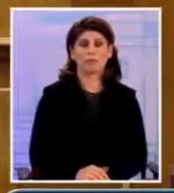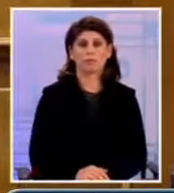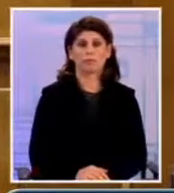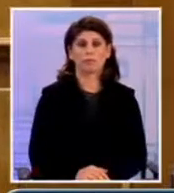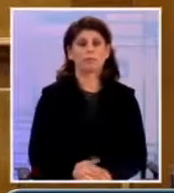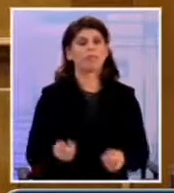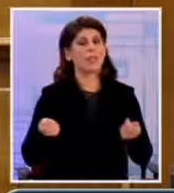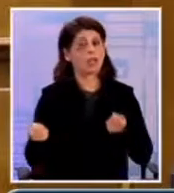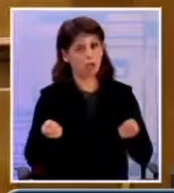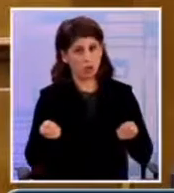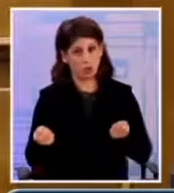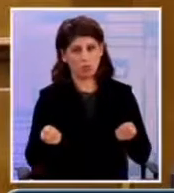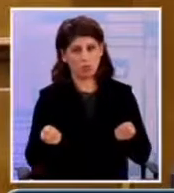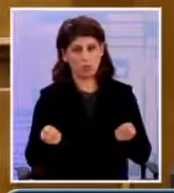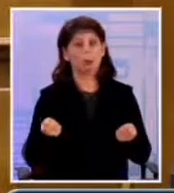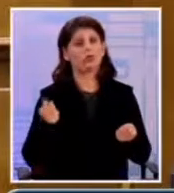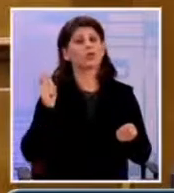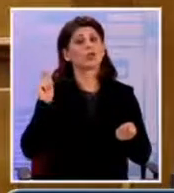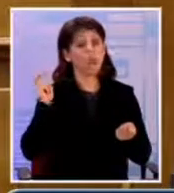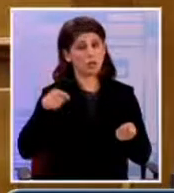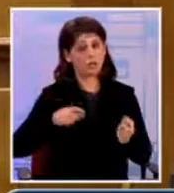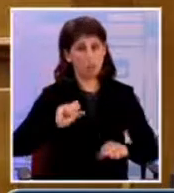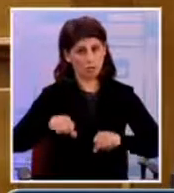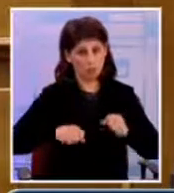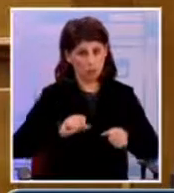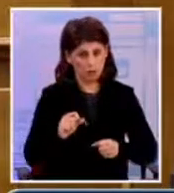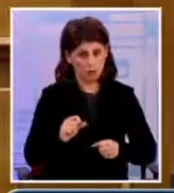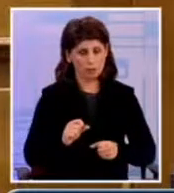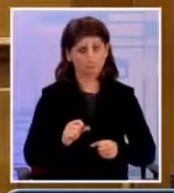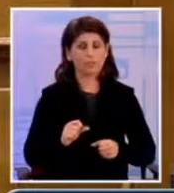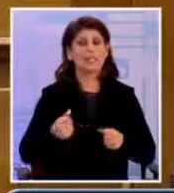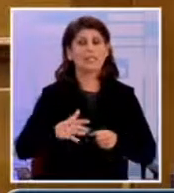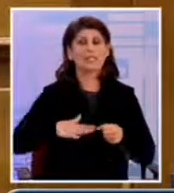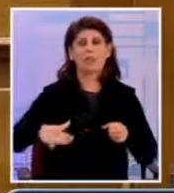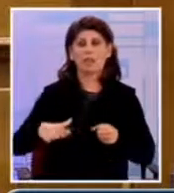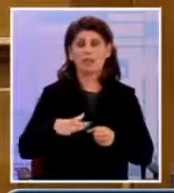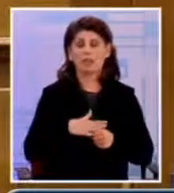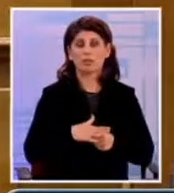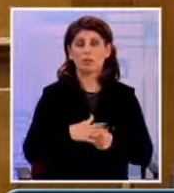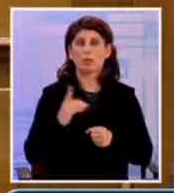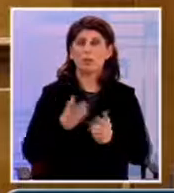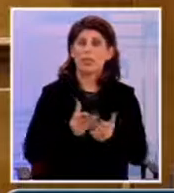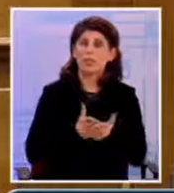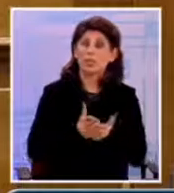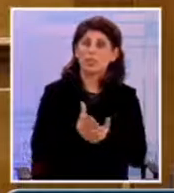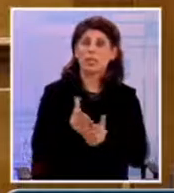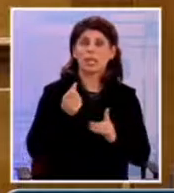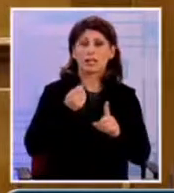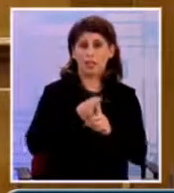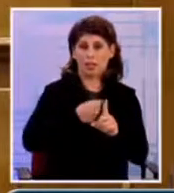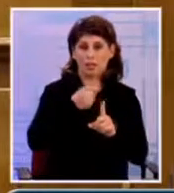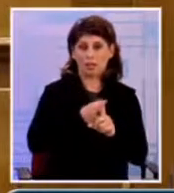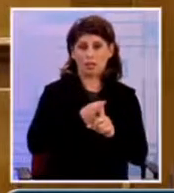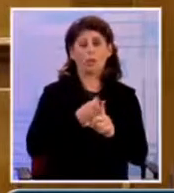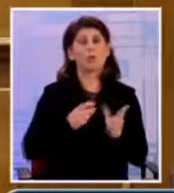θα οργανώσουμε τον πολιτικό αυτό αγώνα στη βάση μιας δίκαιης διεκδίκησης